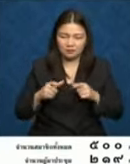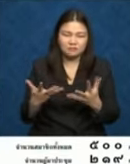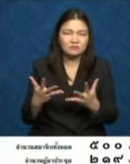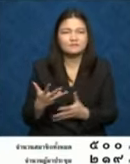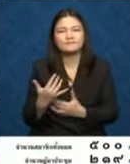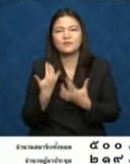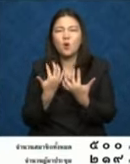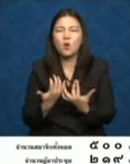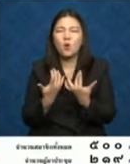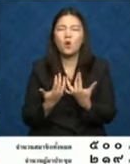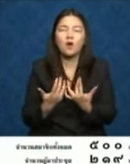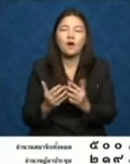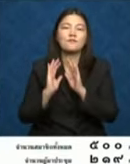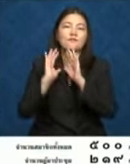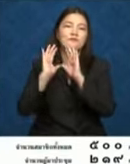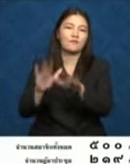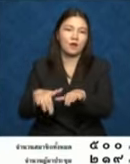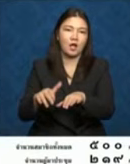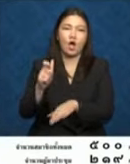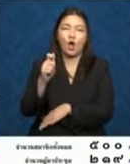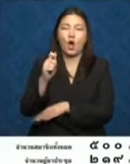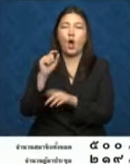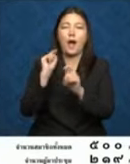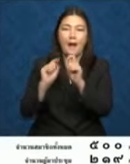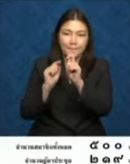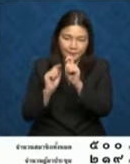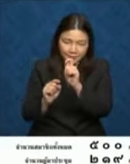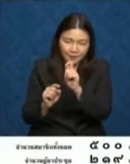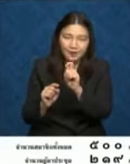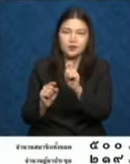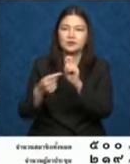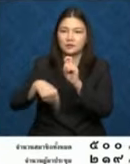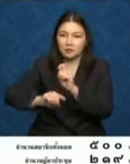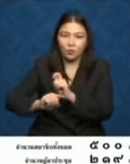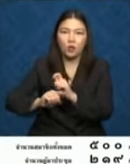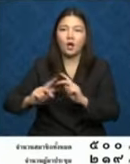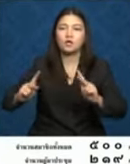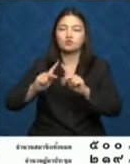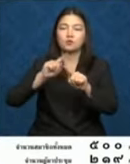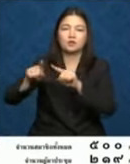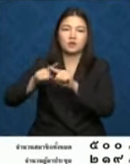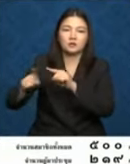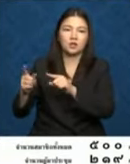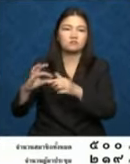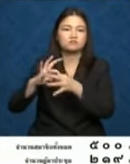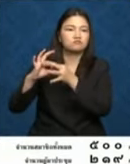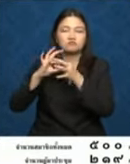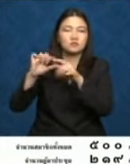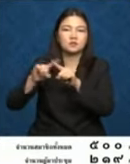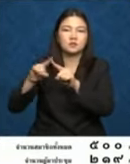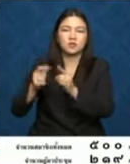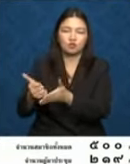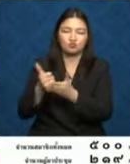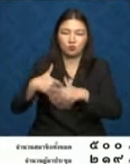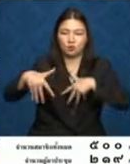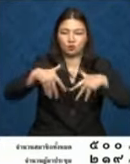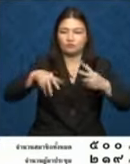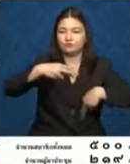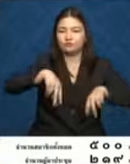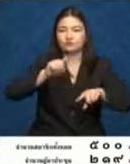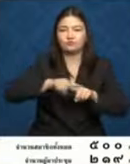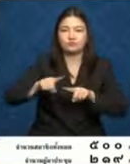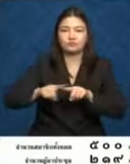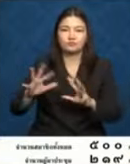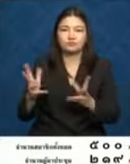ำเรียนท่านประธานไปยังอำเภอที่ว่าการอำเภอแม่จันแล้วก็หน่วยงานที่เกี่ยวข้องทั้งหมดให้เร่งดำเนินการให้ชาวบ้านด้วยนะขอบพระคุณค่ะท่านประธาน ข